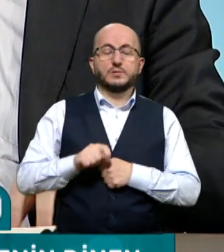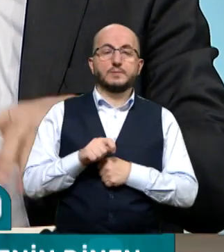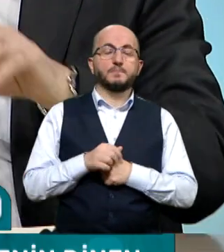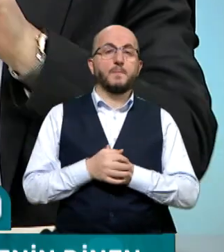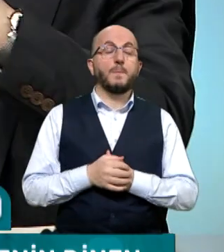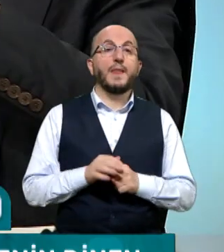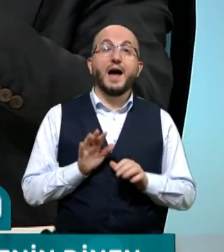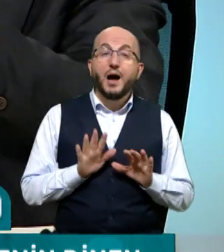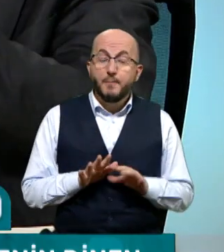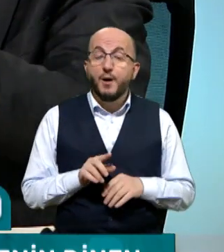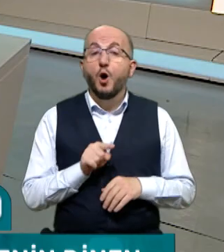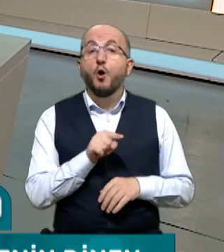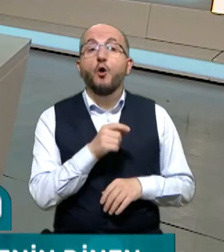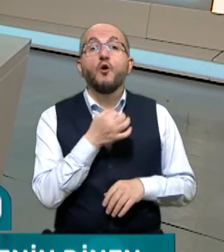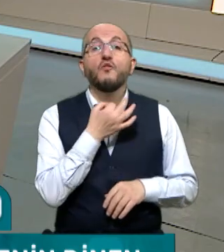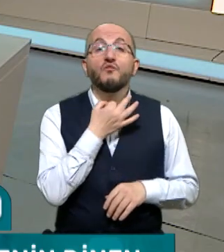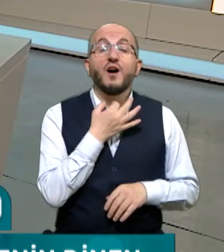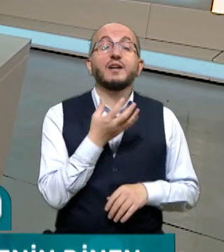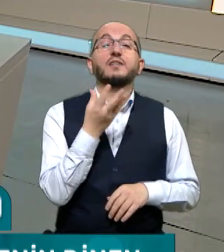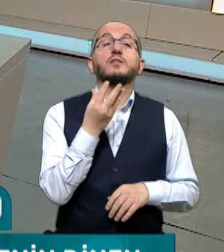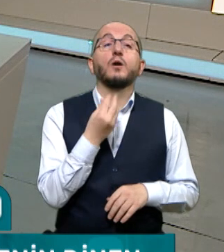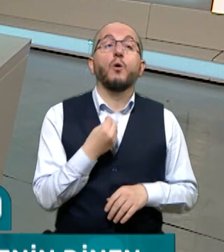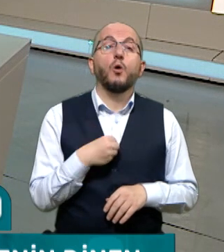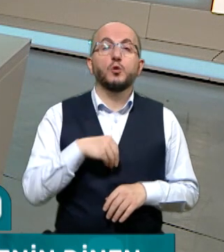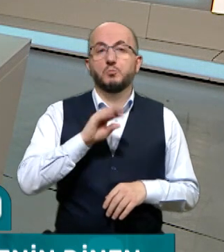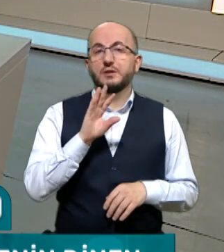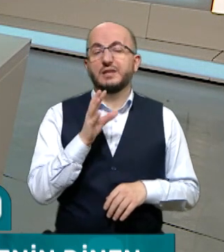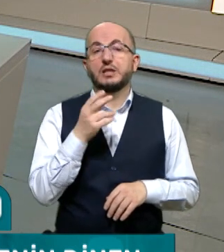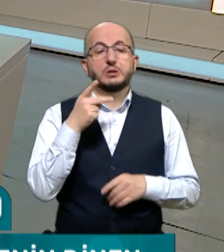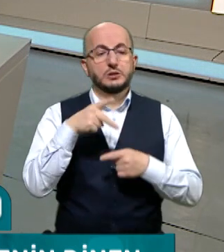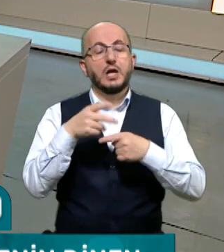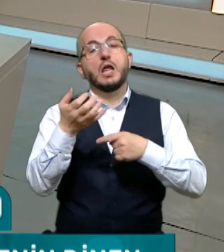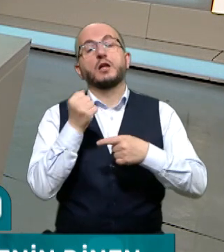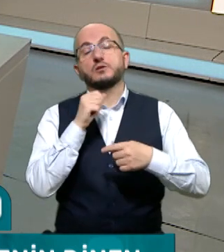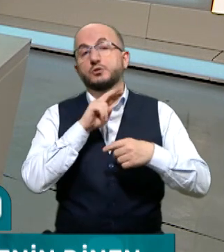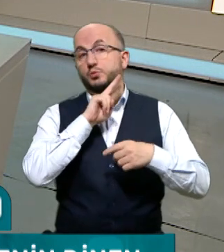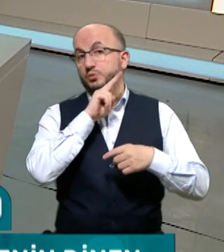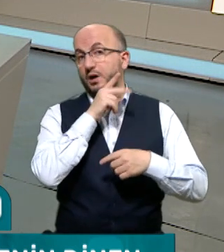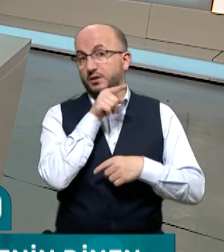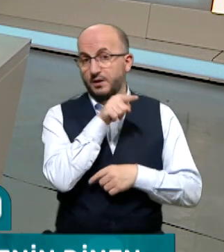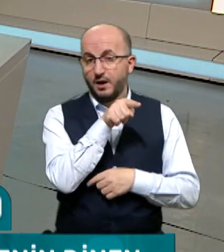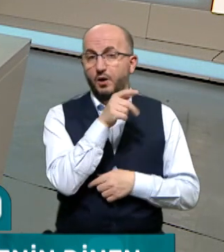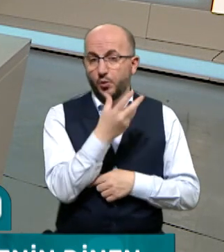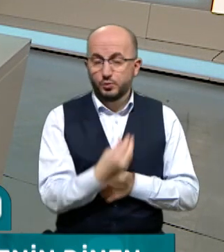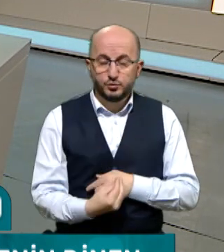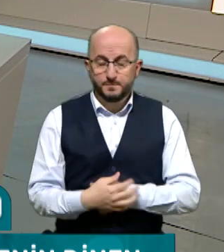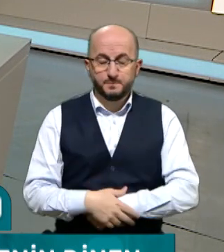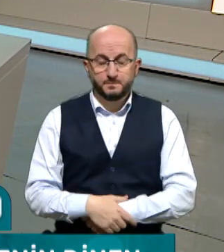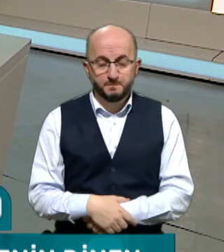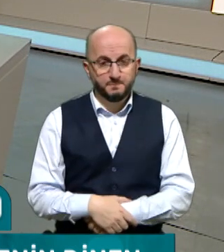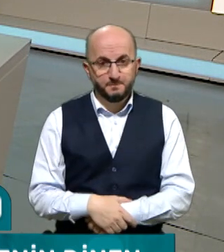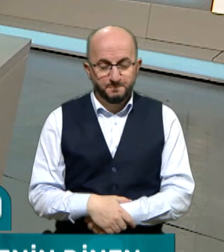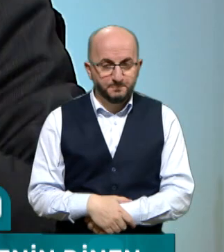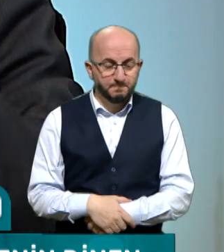verdik. Ama o fakir olmadığı halde zekatı aldığı için o günahkar olur. Biz zekatımızı yerine getirdik. Zekatımızı